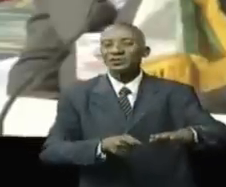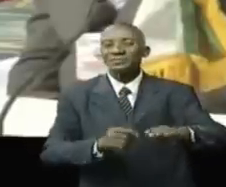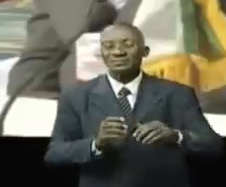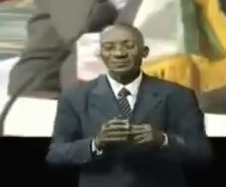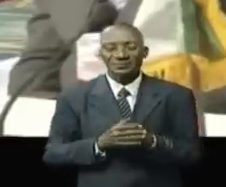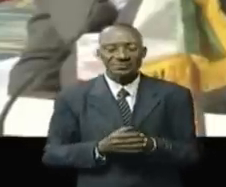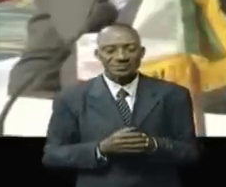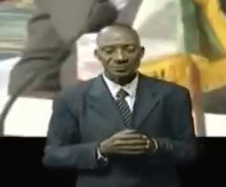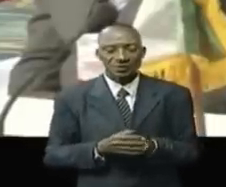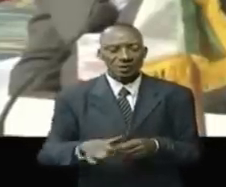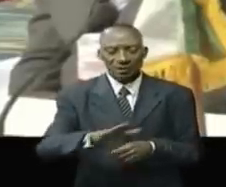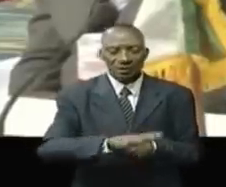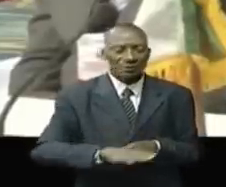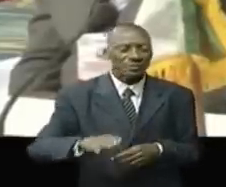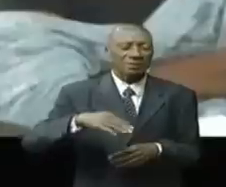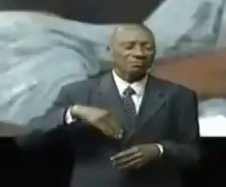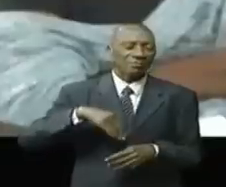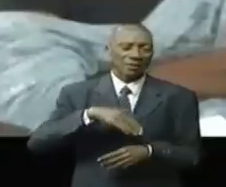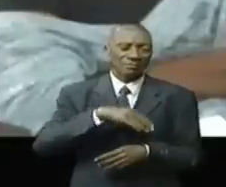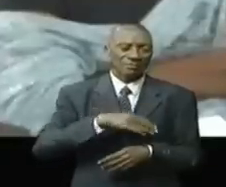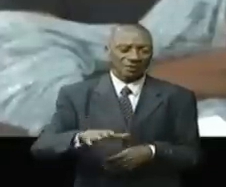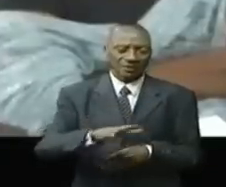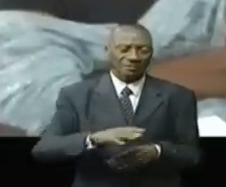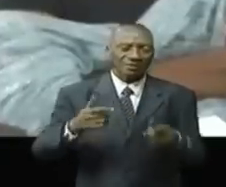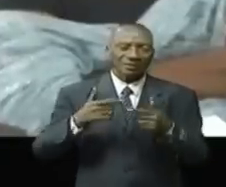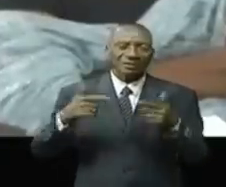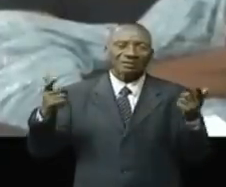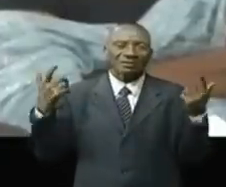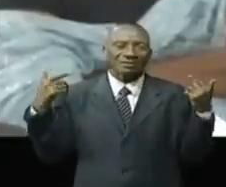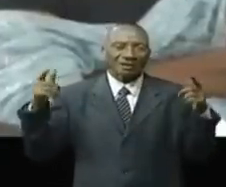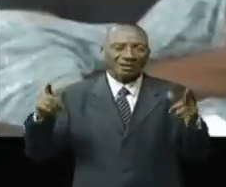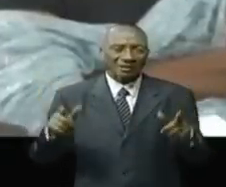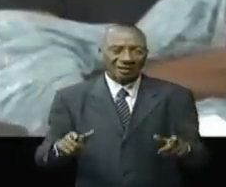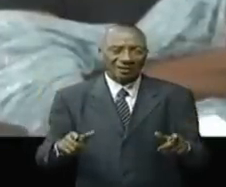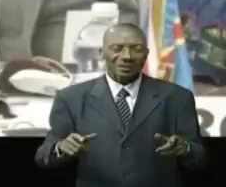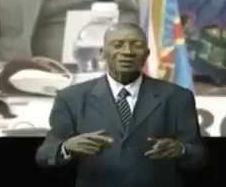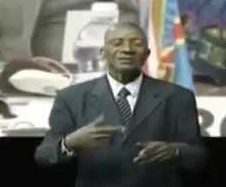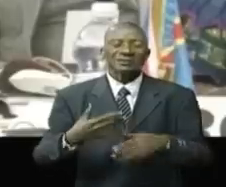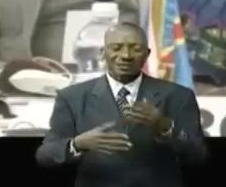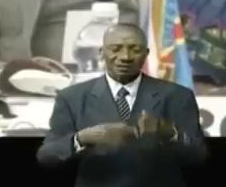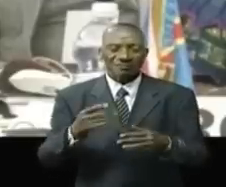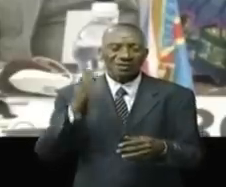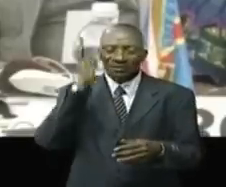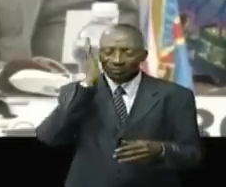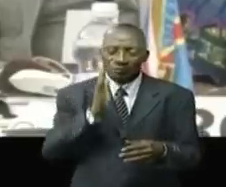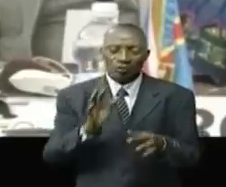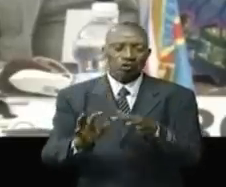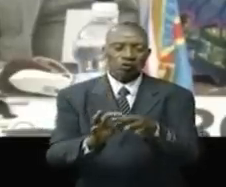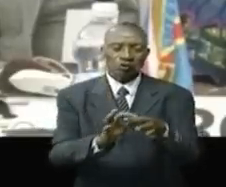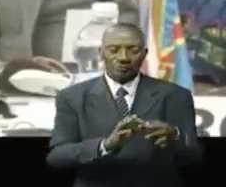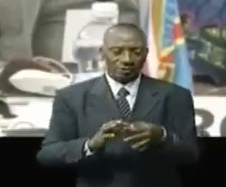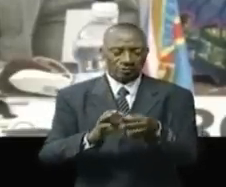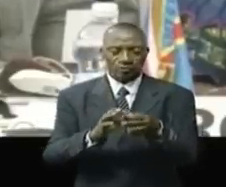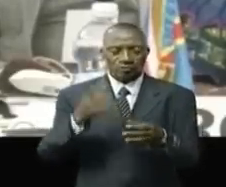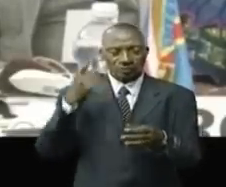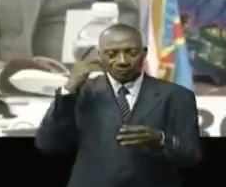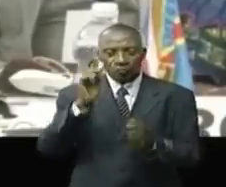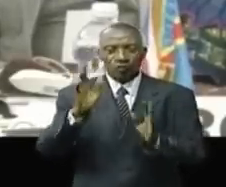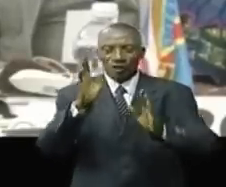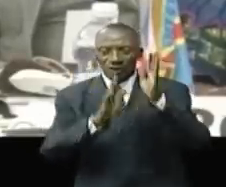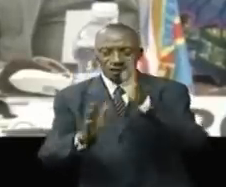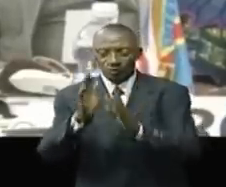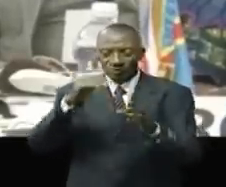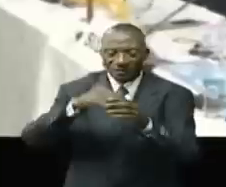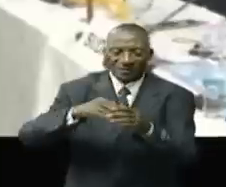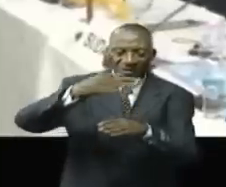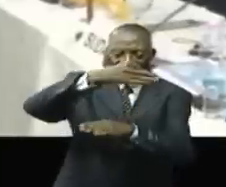pays membres de la CIRGEL évoluent dans un réseau de coopération pour lutter contre la criminalité frontalière et